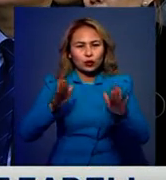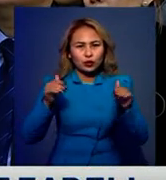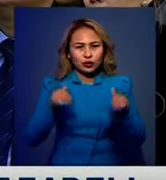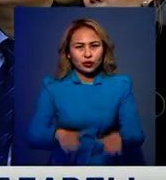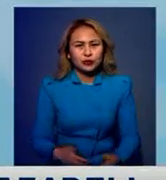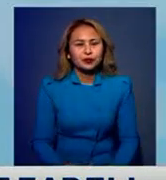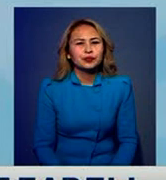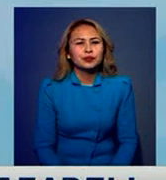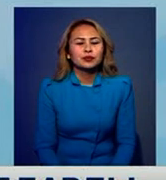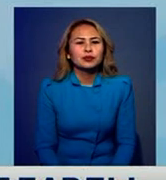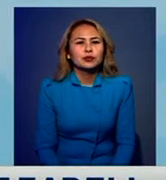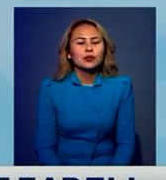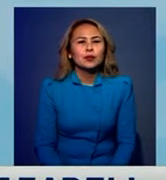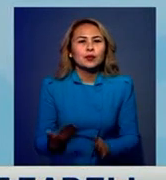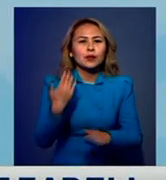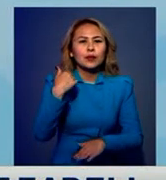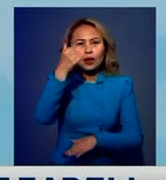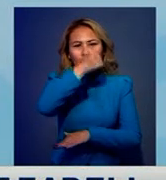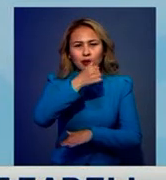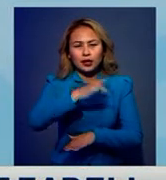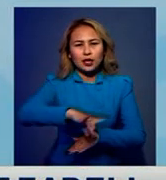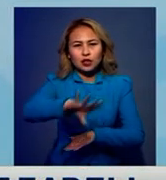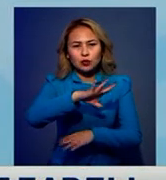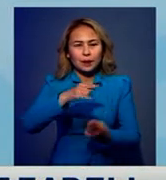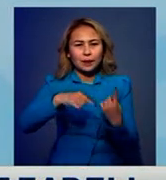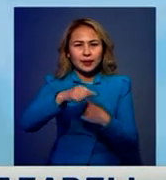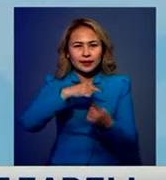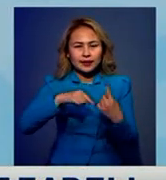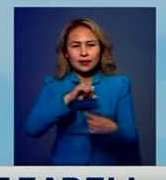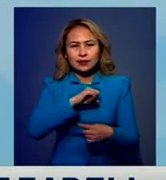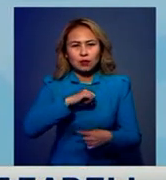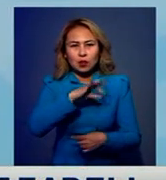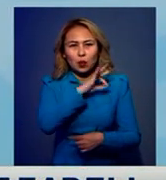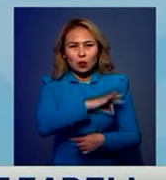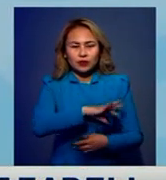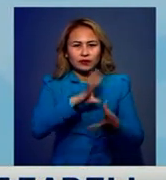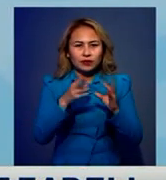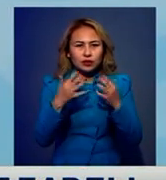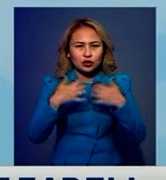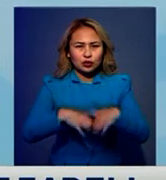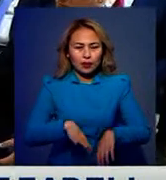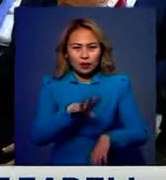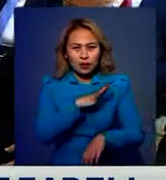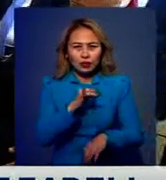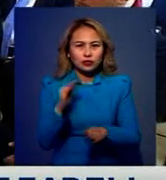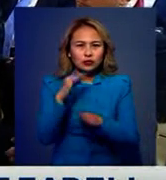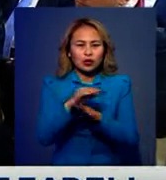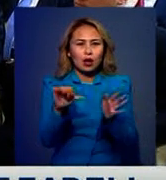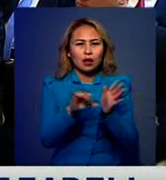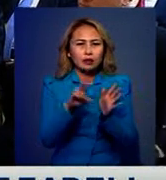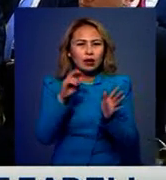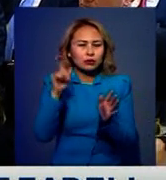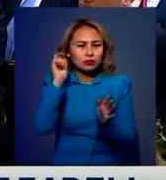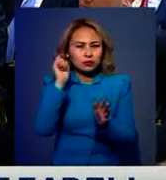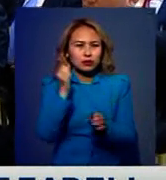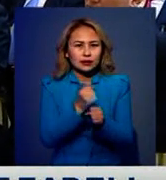деп сендірді. Былтырғы жылдың қорытындысымен республикада бизнеске ең қолайлы аймақ атандық. Соңғы 6 жылдың ішінде мұнай